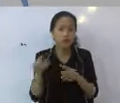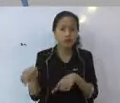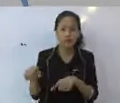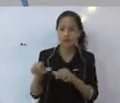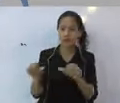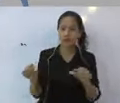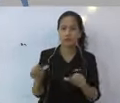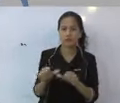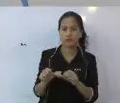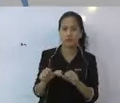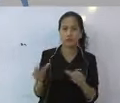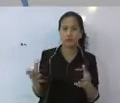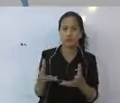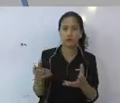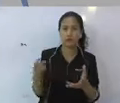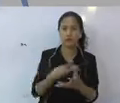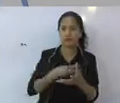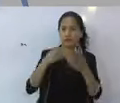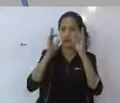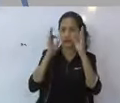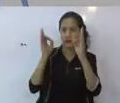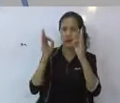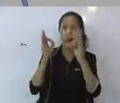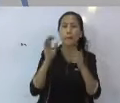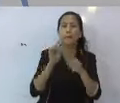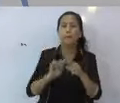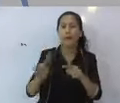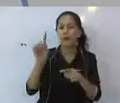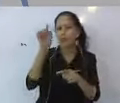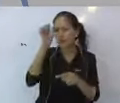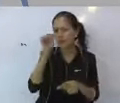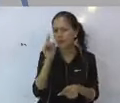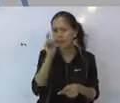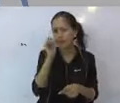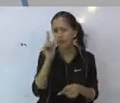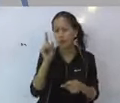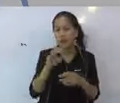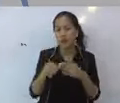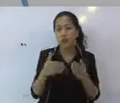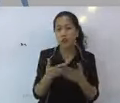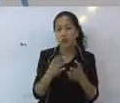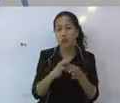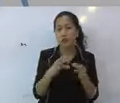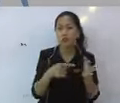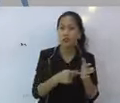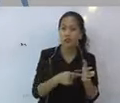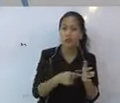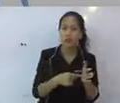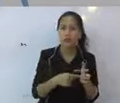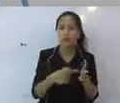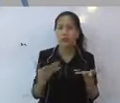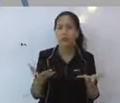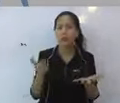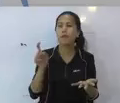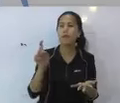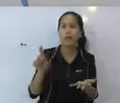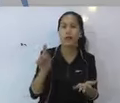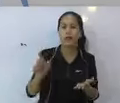lugar. Doon tayo magpo-focus. But definitely, lahat ng ito ay available sa atin all year round.